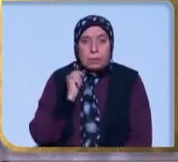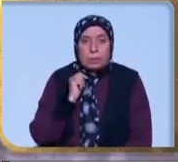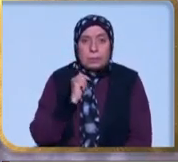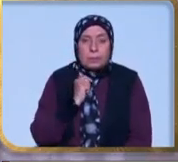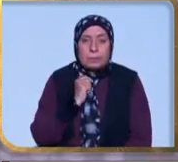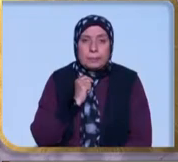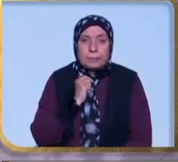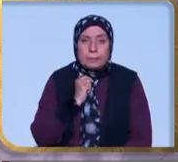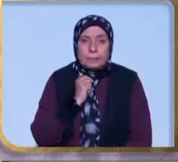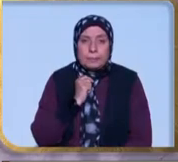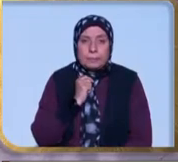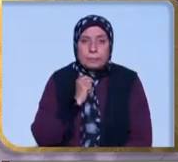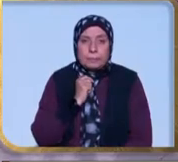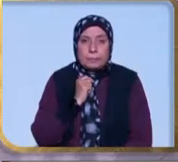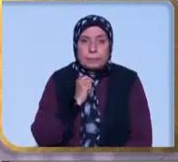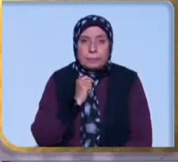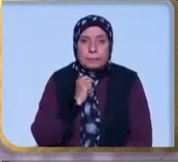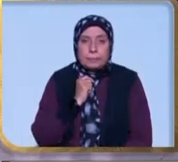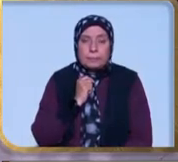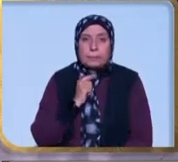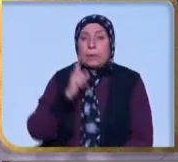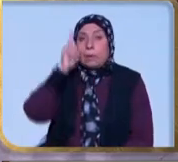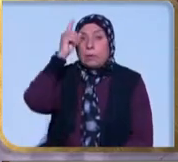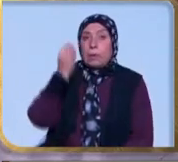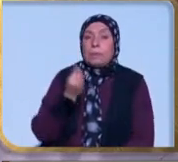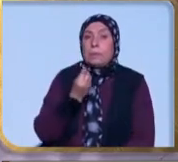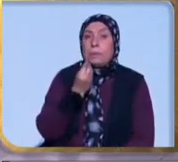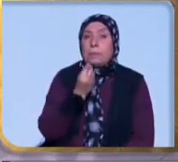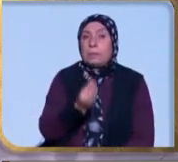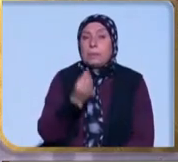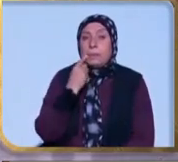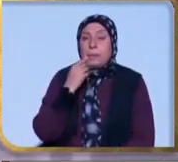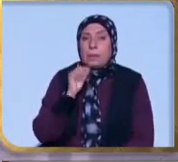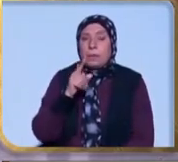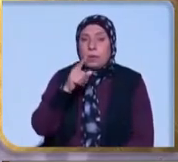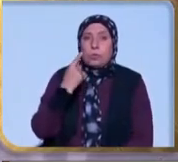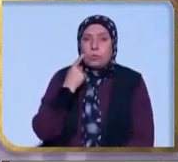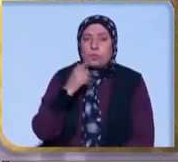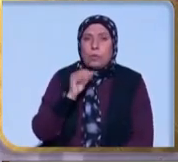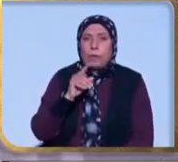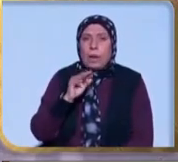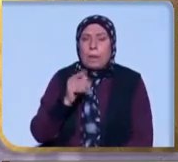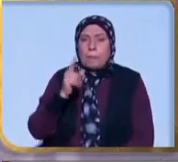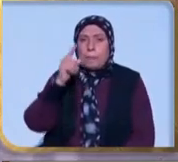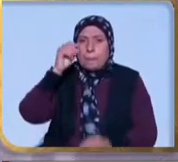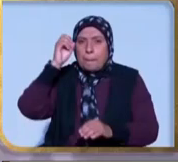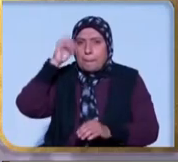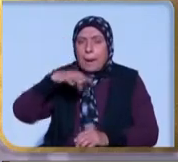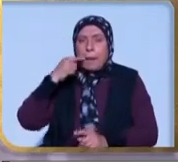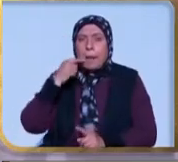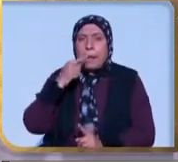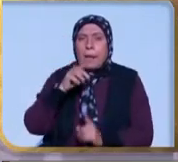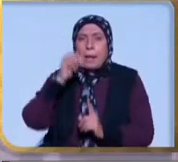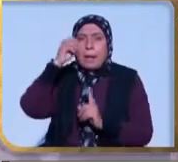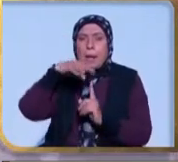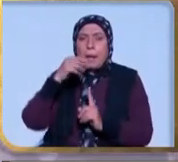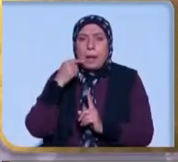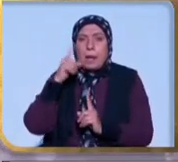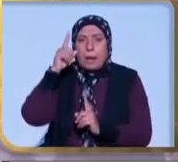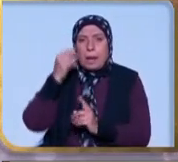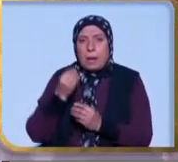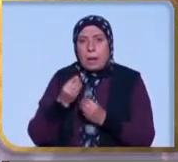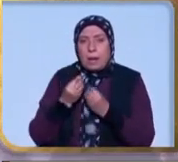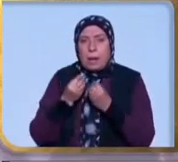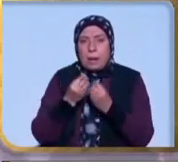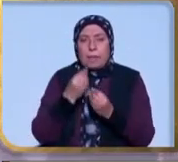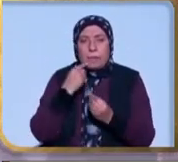العناد. أرسل الله تعالى عليهم الطوفان، قال تعالى فأرسلنا عليهم